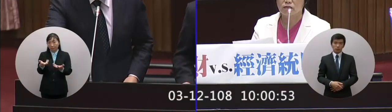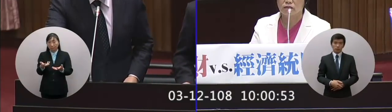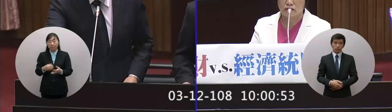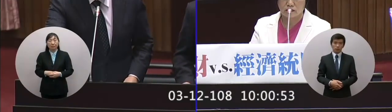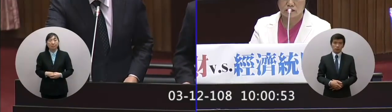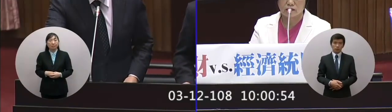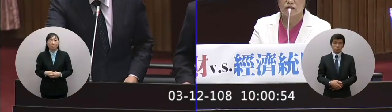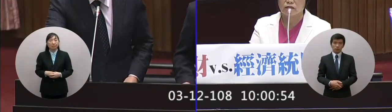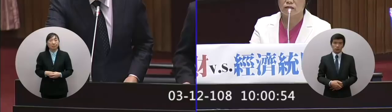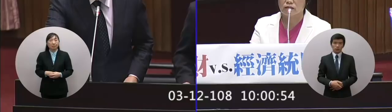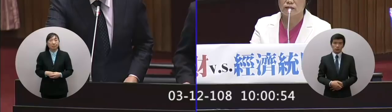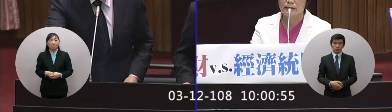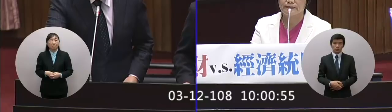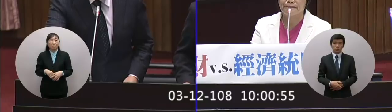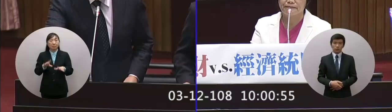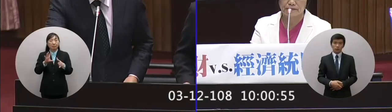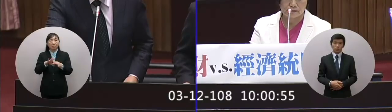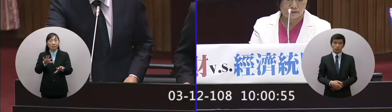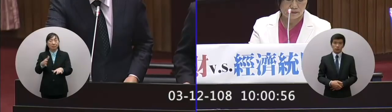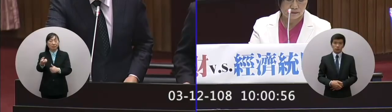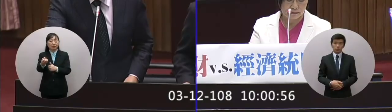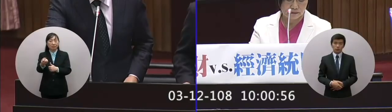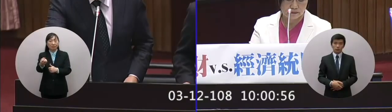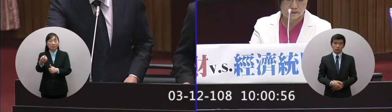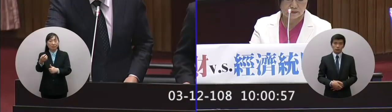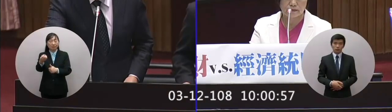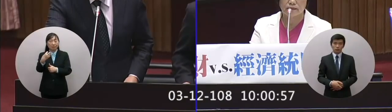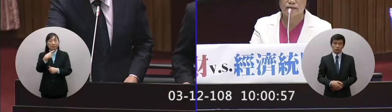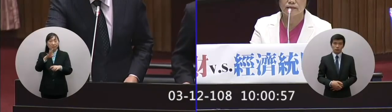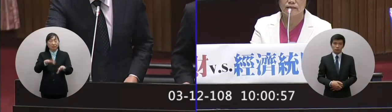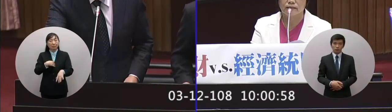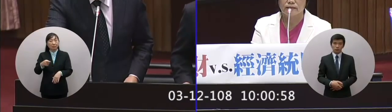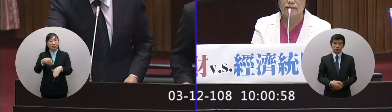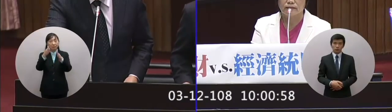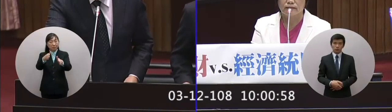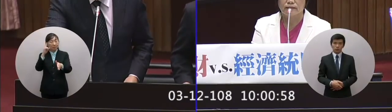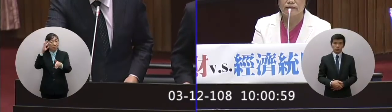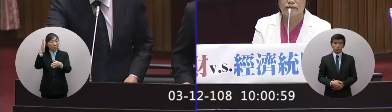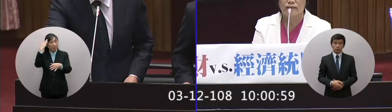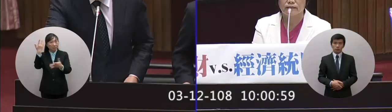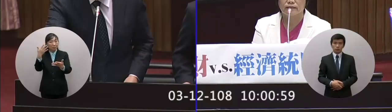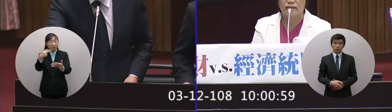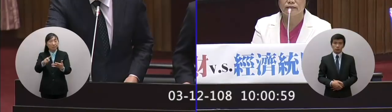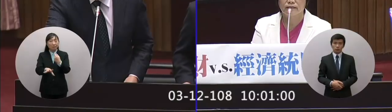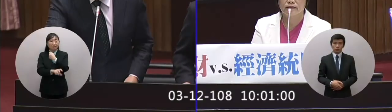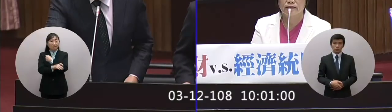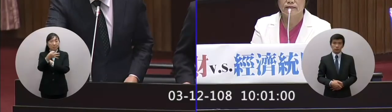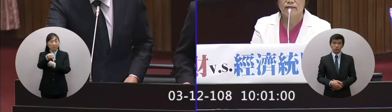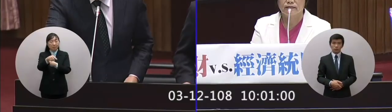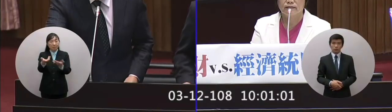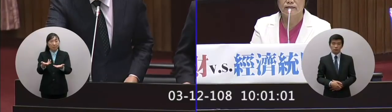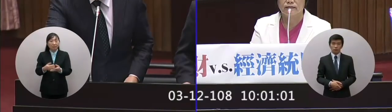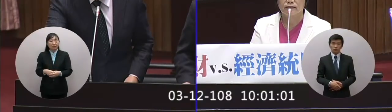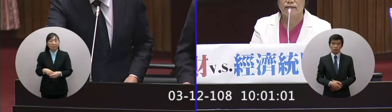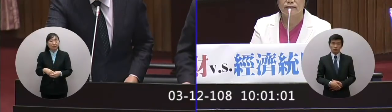也跟金委员的指教，那我们现在有关创投的部分，还有私募股权基金的部分哦。我